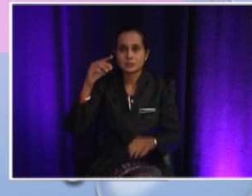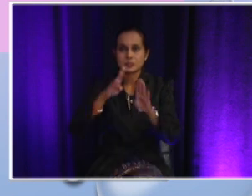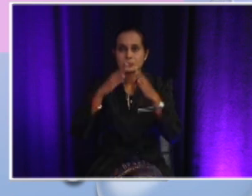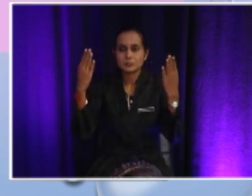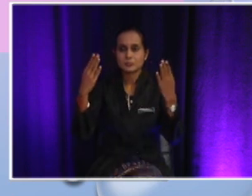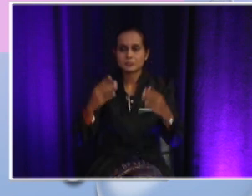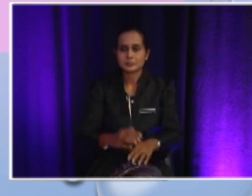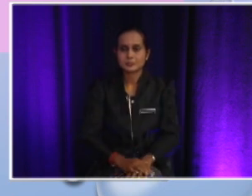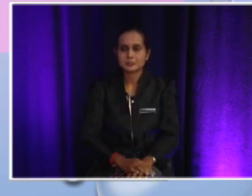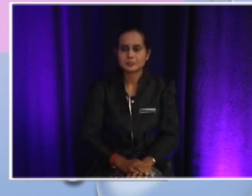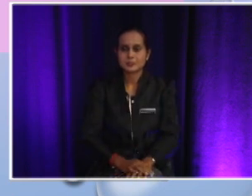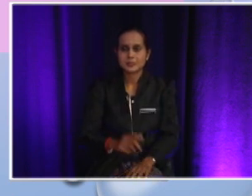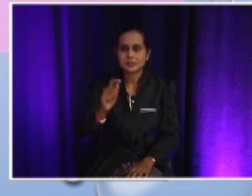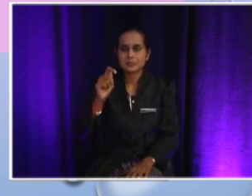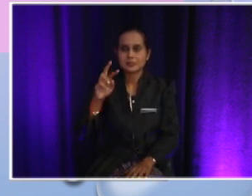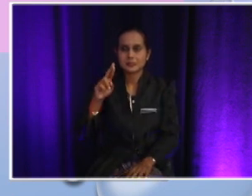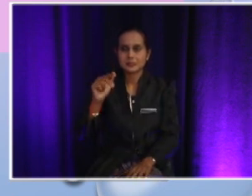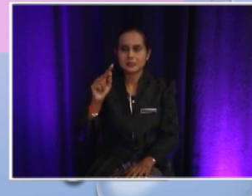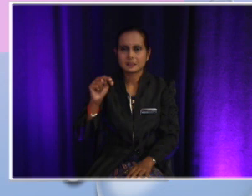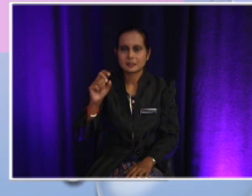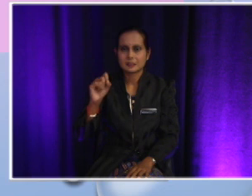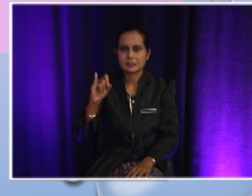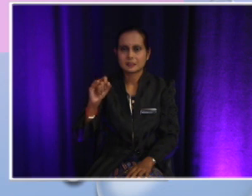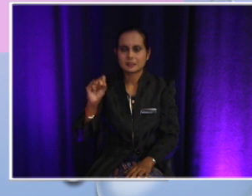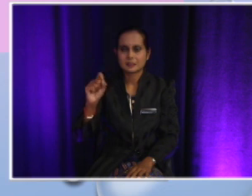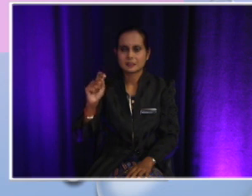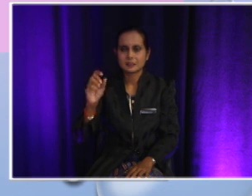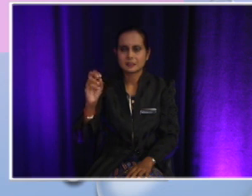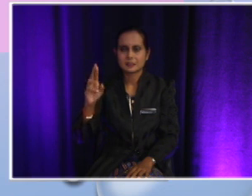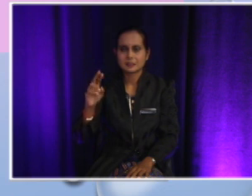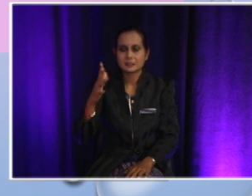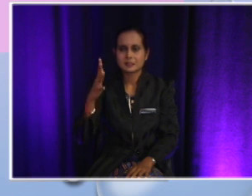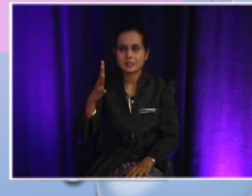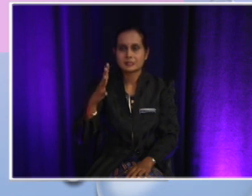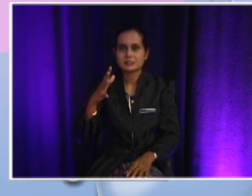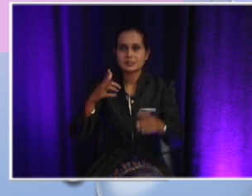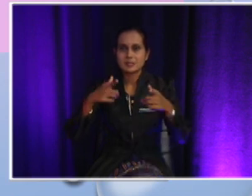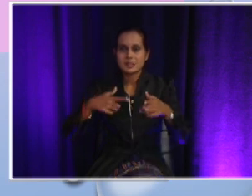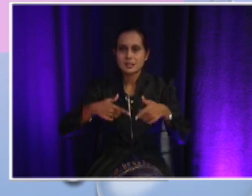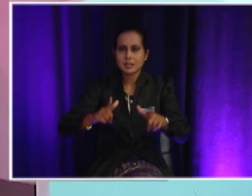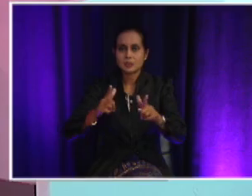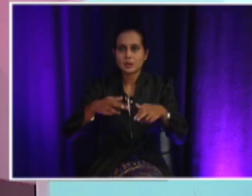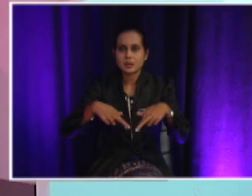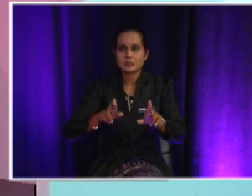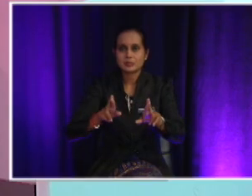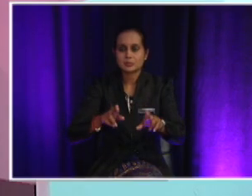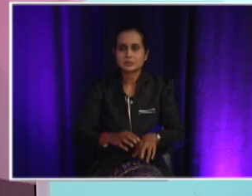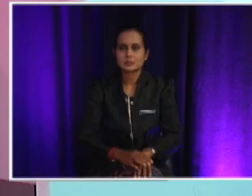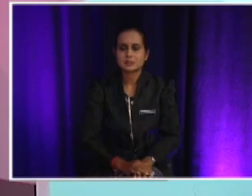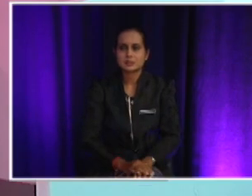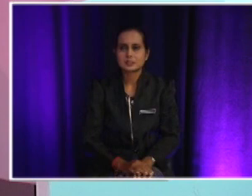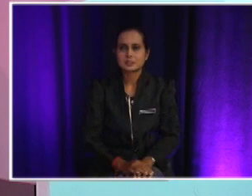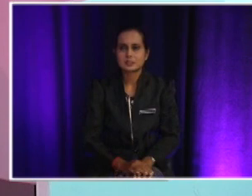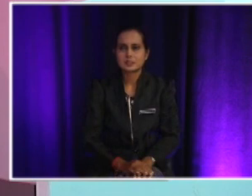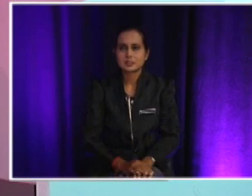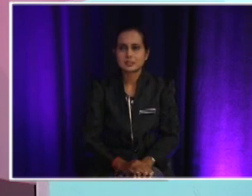tamatan transistor tadi antara kolektor dengan emitter tadi terbuka, so tidak ada laluan arus lah. Okay. Bila tidak ada laluan arus di